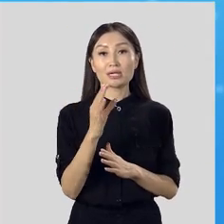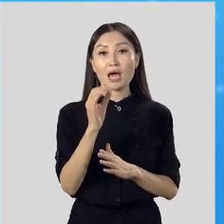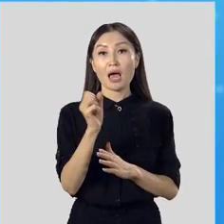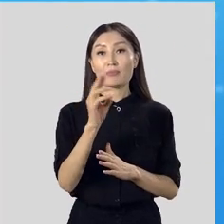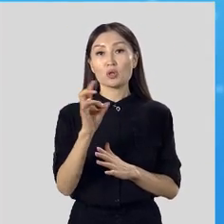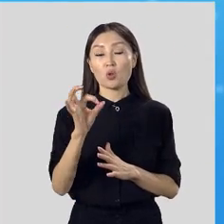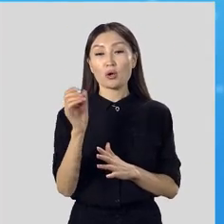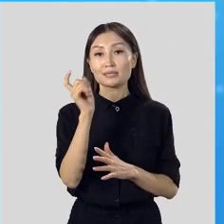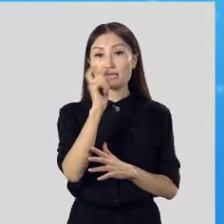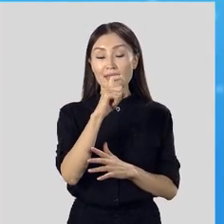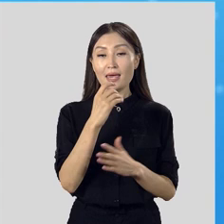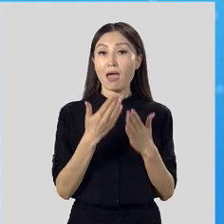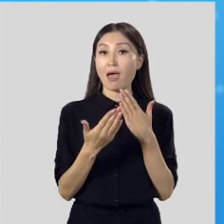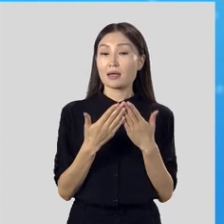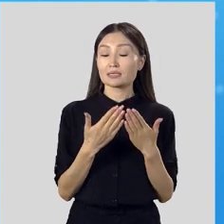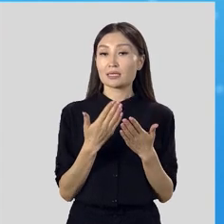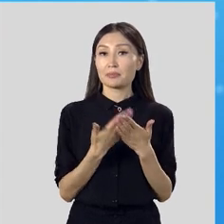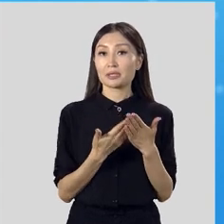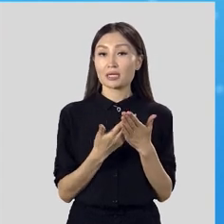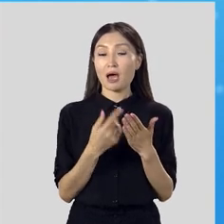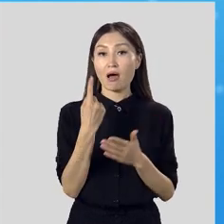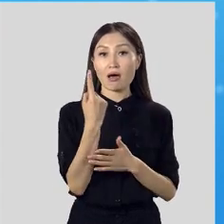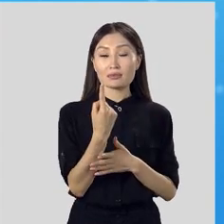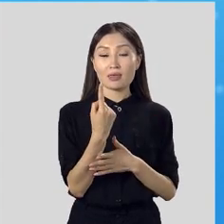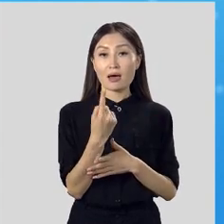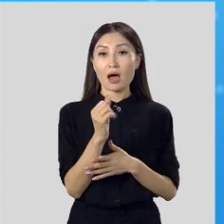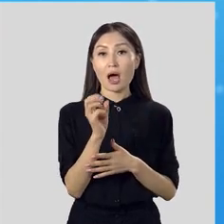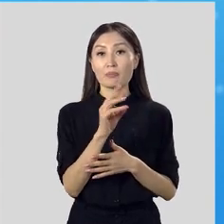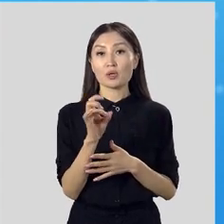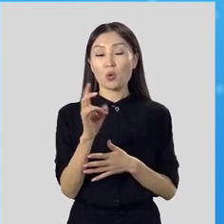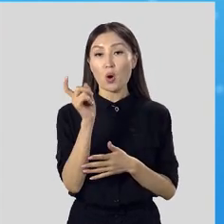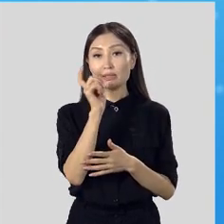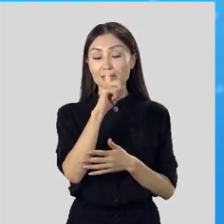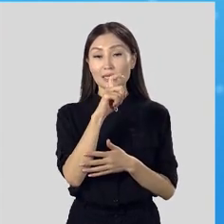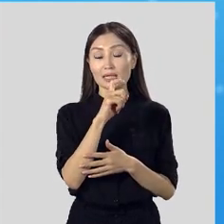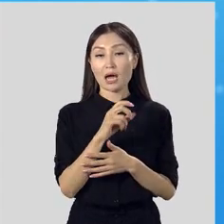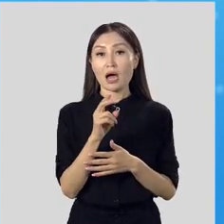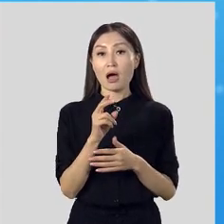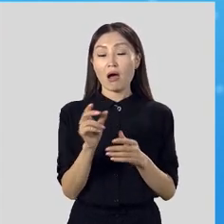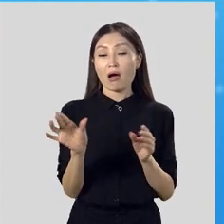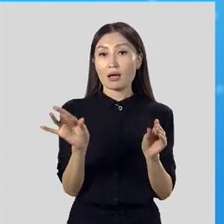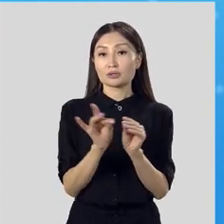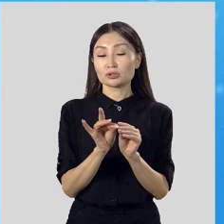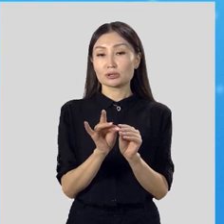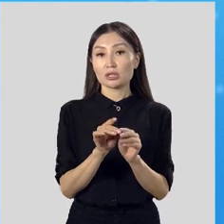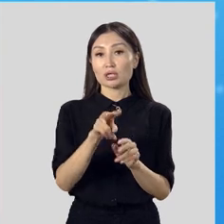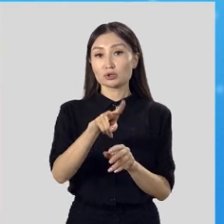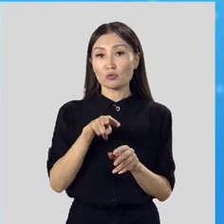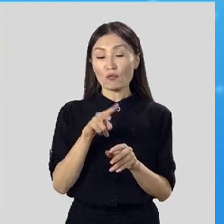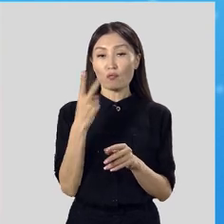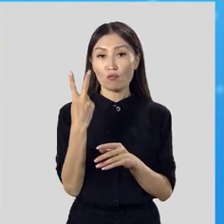аминокислоты. Если предположить, что одна аминокислота кодируется сочетанием из